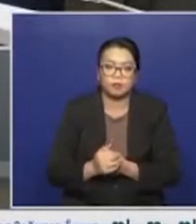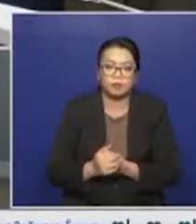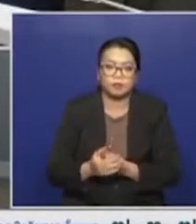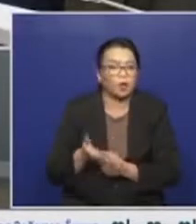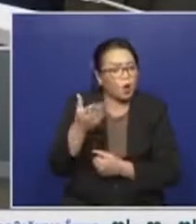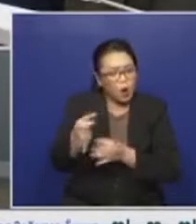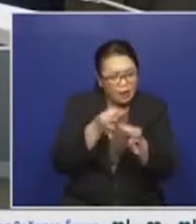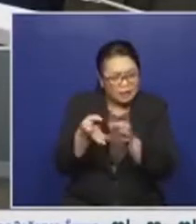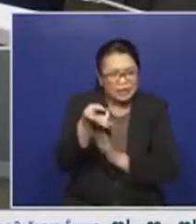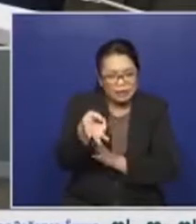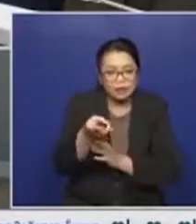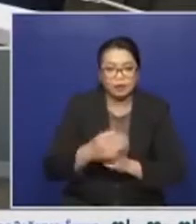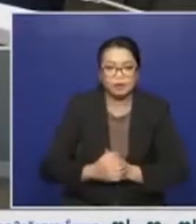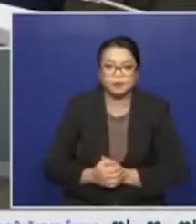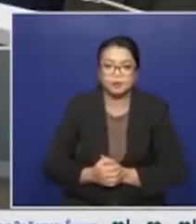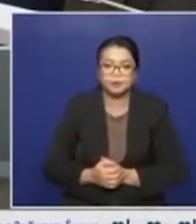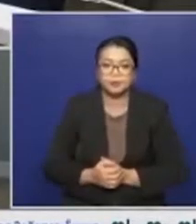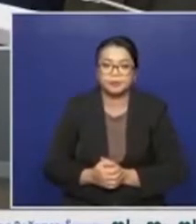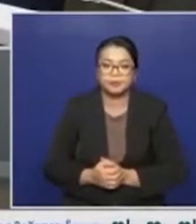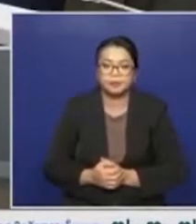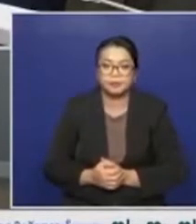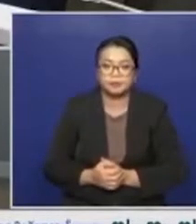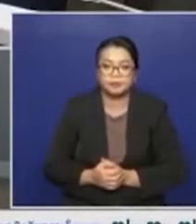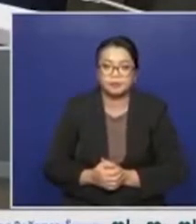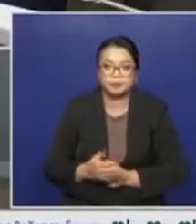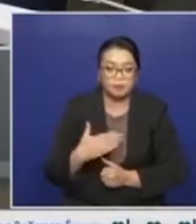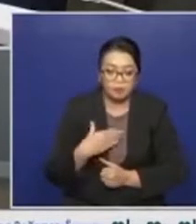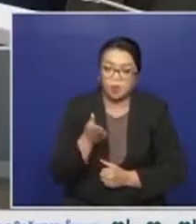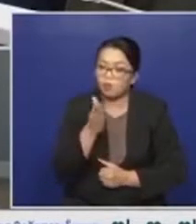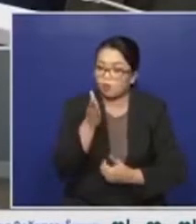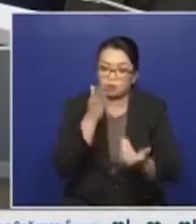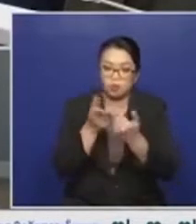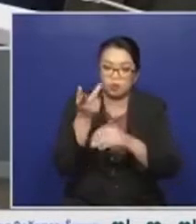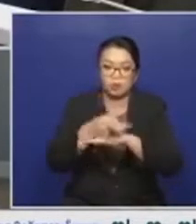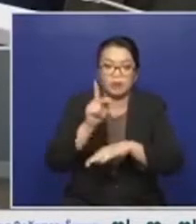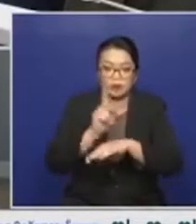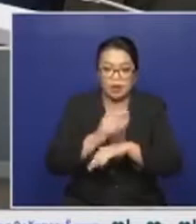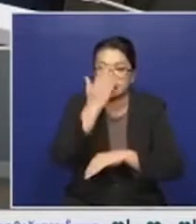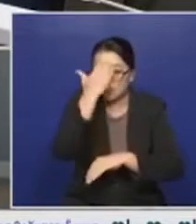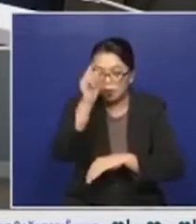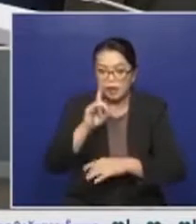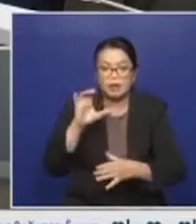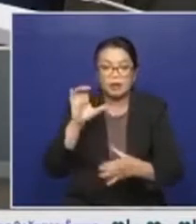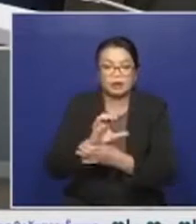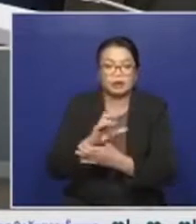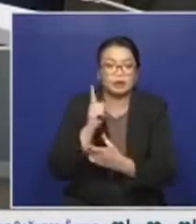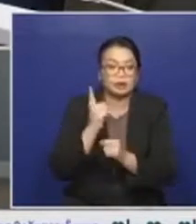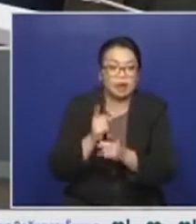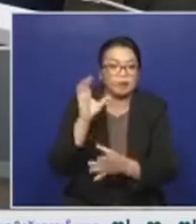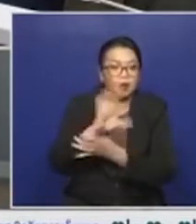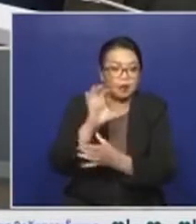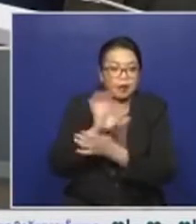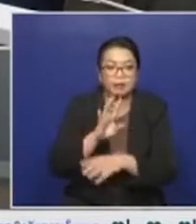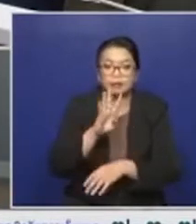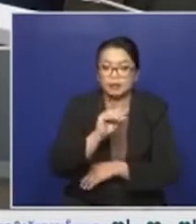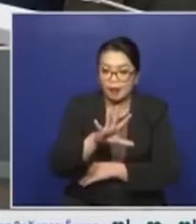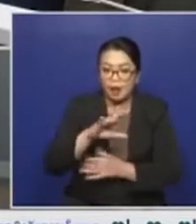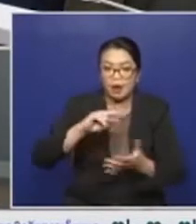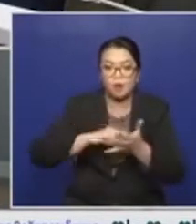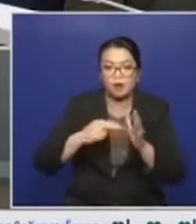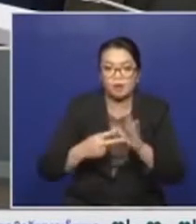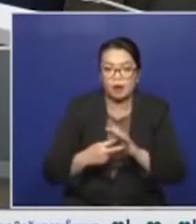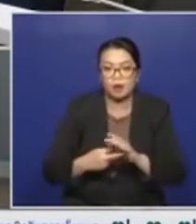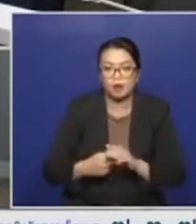ผมเขาแจ้งเขาทันทีเดียวกันครับผมผมผมเองค่ะท่านประธานอย่างนี้ว่าตามข้อบังคับ 45เราหมายถึง